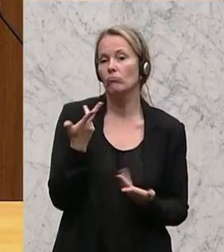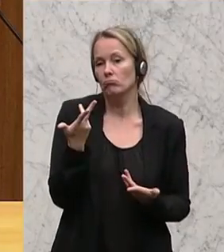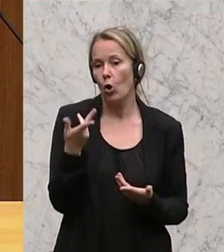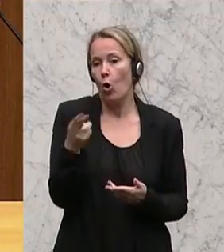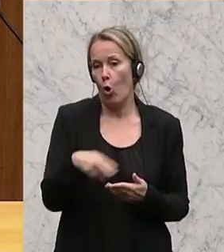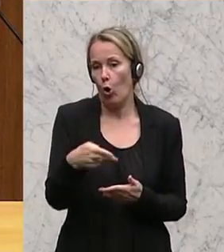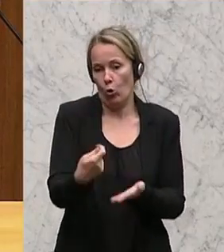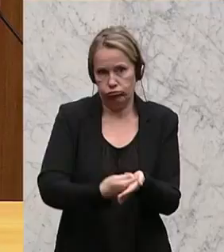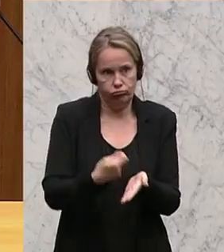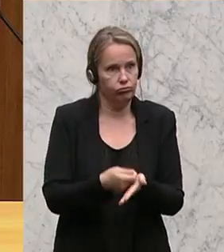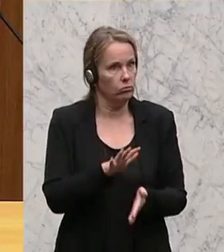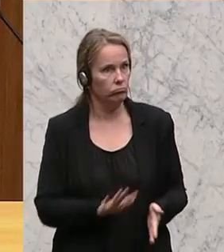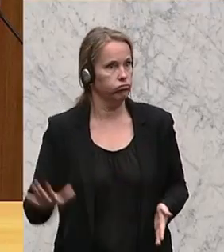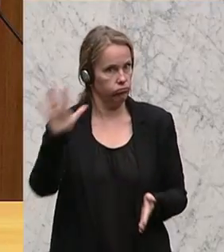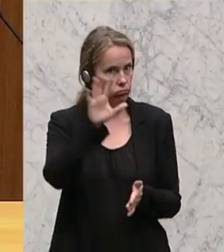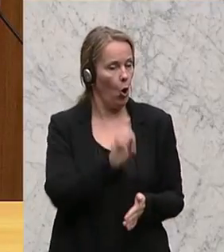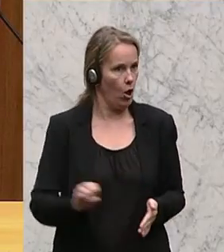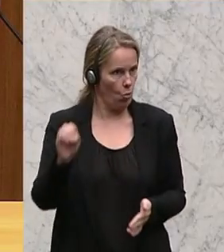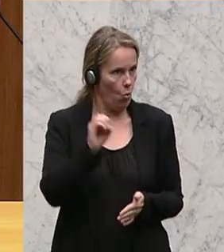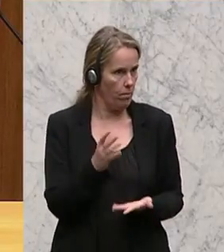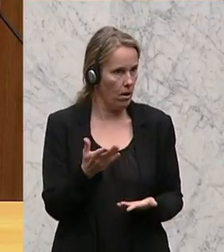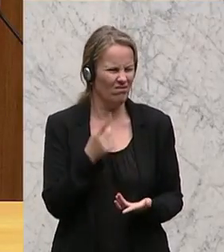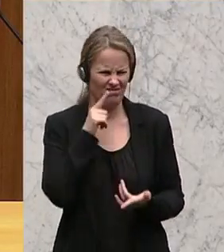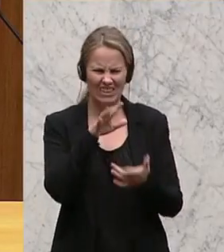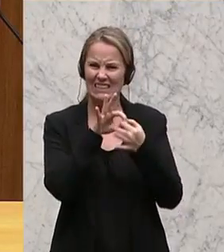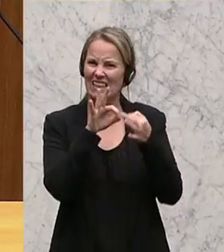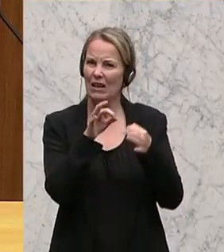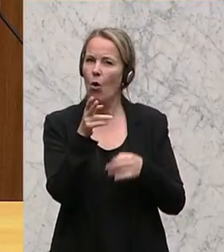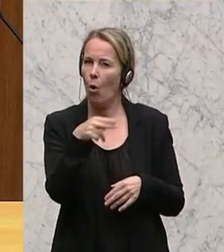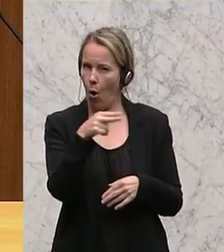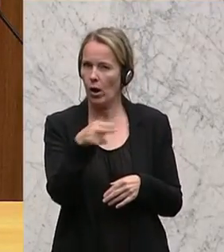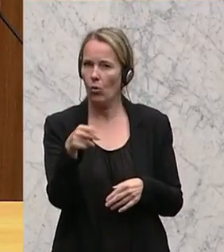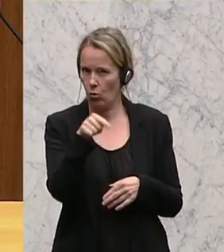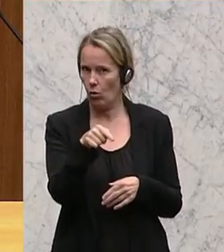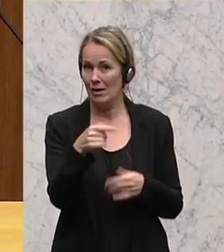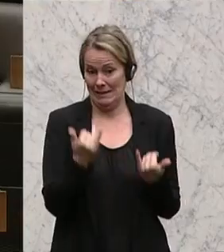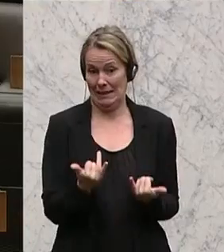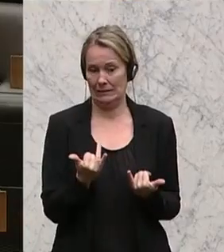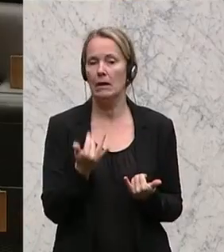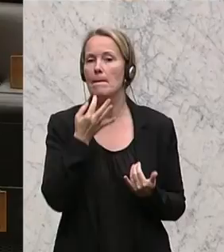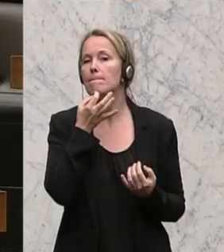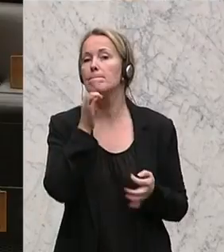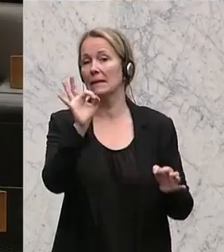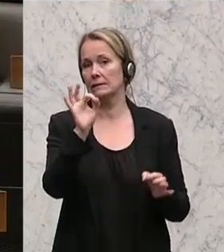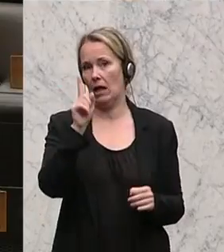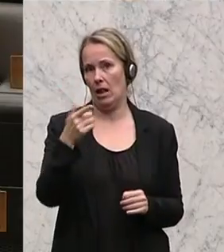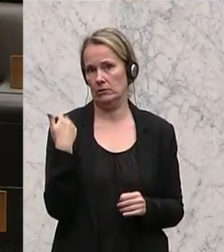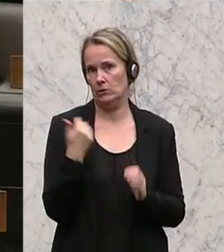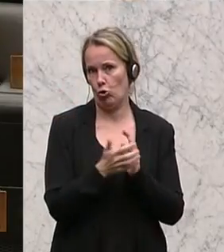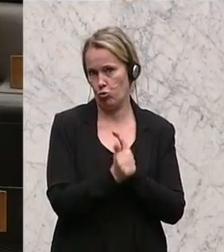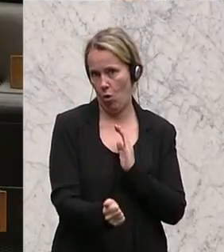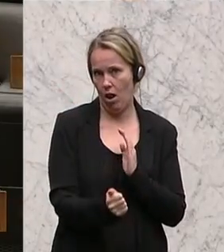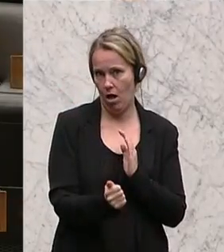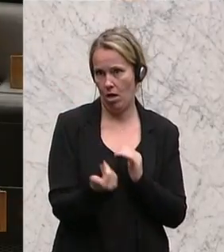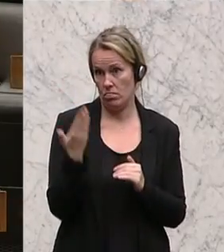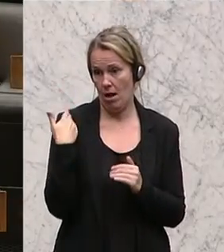ist, die in ganz Europa gilt. Und man auch nur einen Satz zum Euro. Der Euro, kann man sagen, steht heute besser gegenüber dem Dollar als